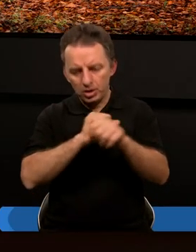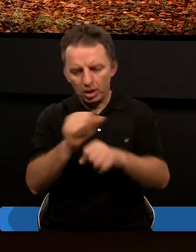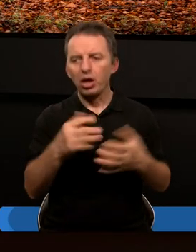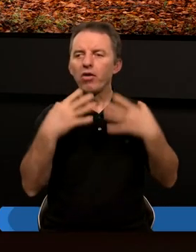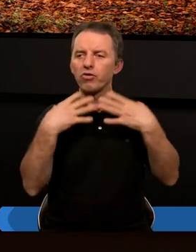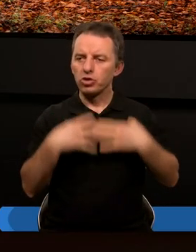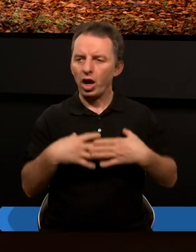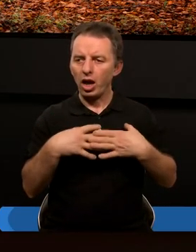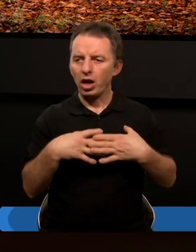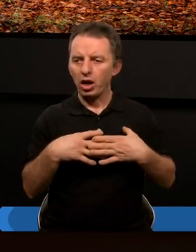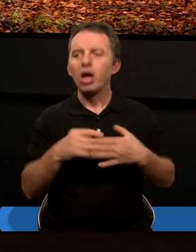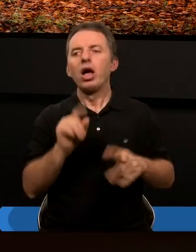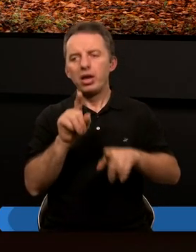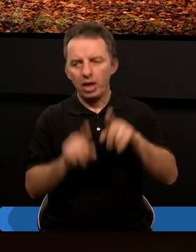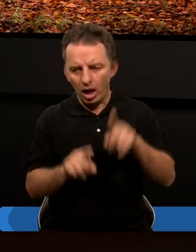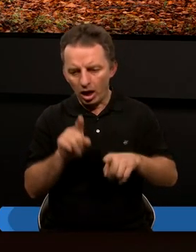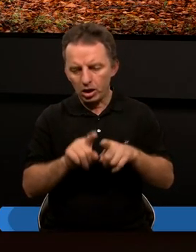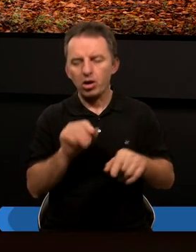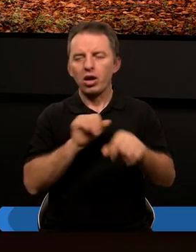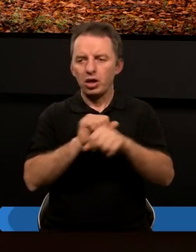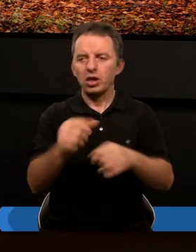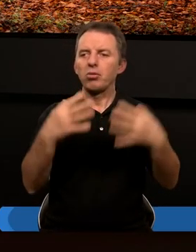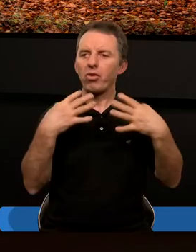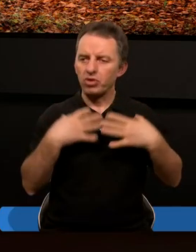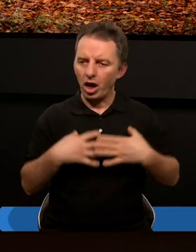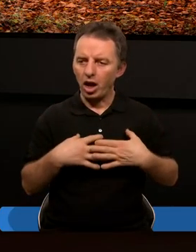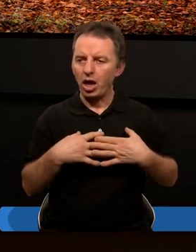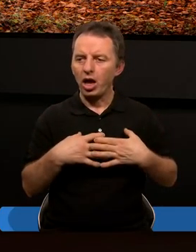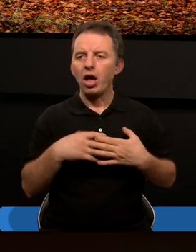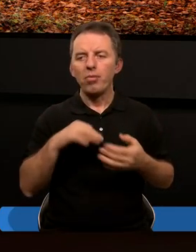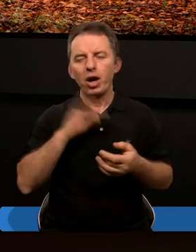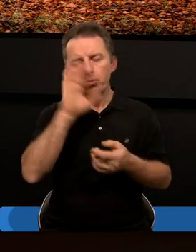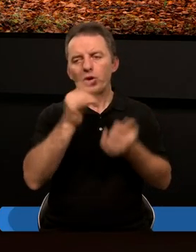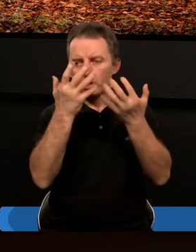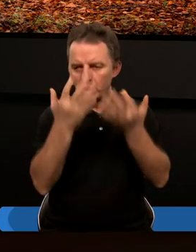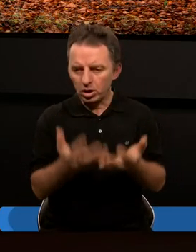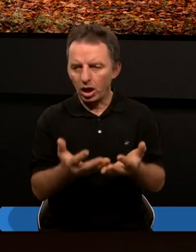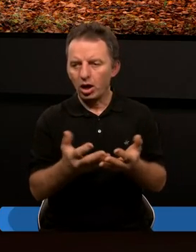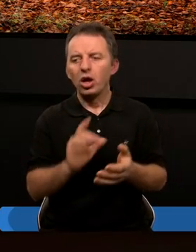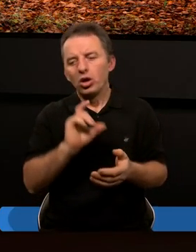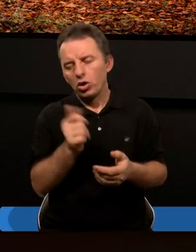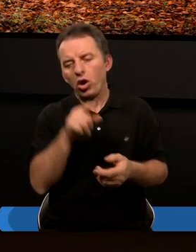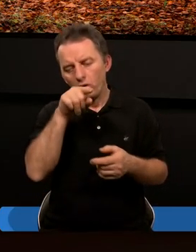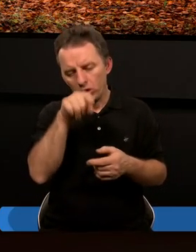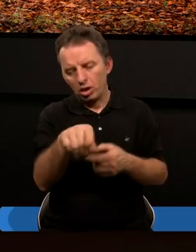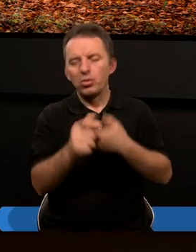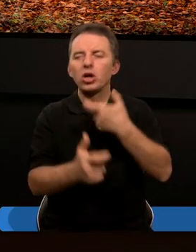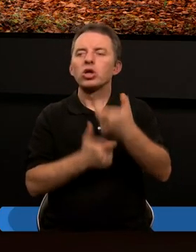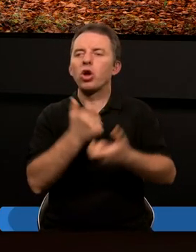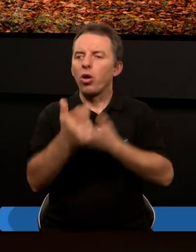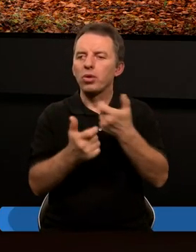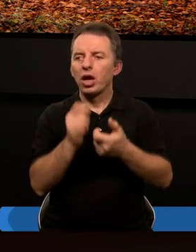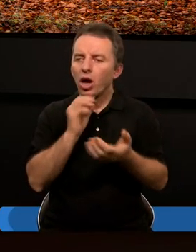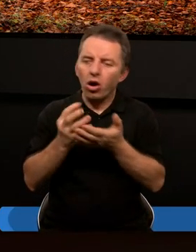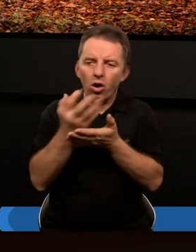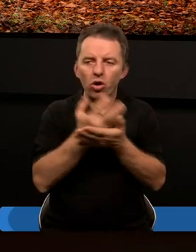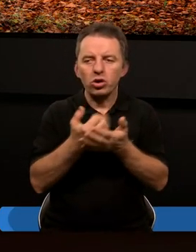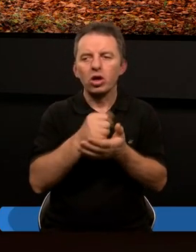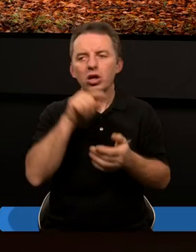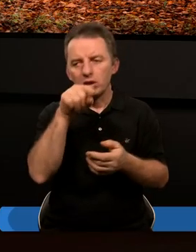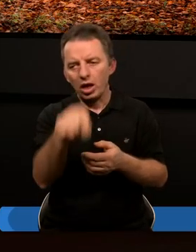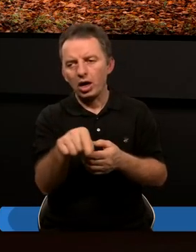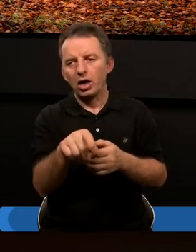w ciele, bo z natury jesteśmy w ciele, ale Pan Bóg chce, żebyśmy coś z tym zrobili, skorzystali z tego,